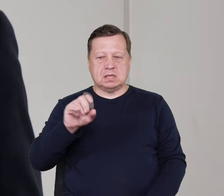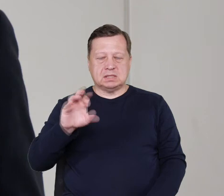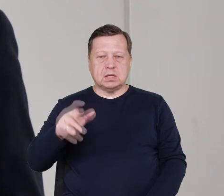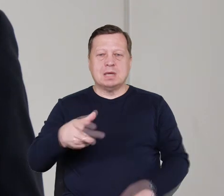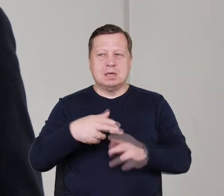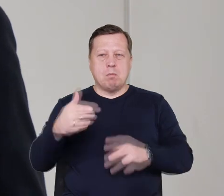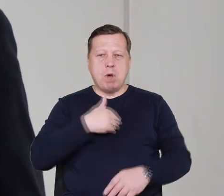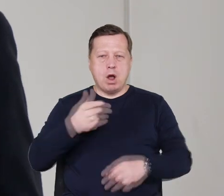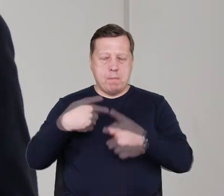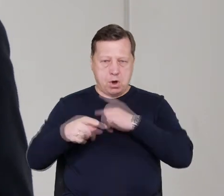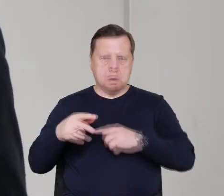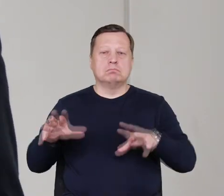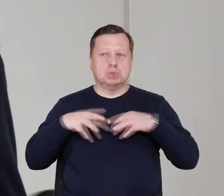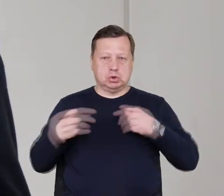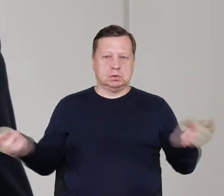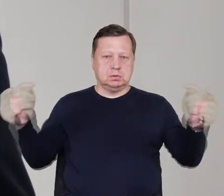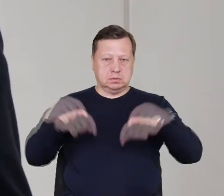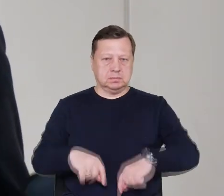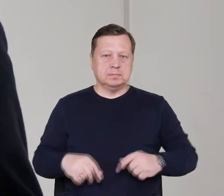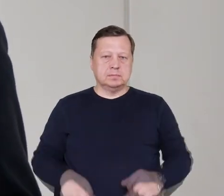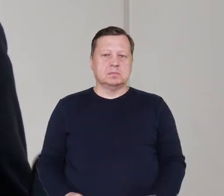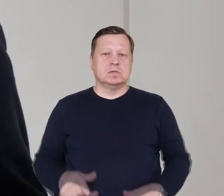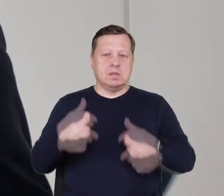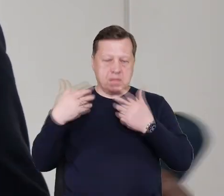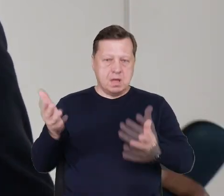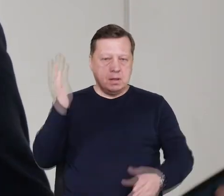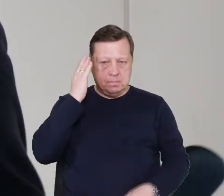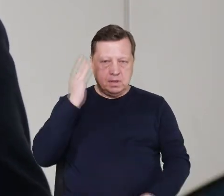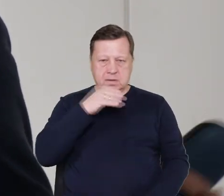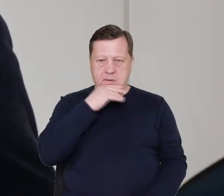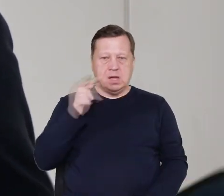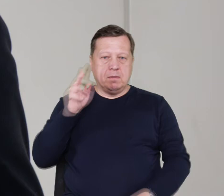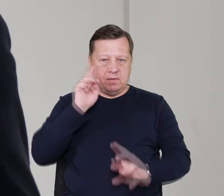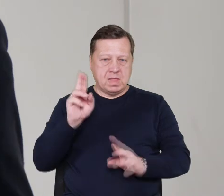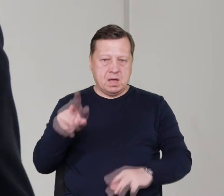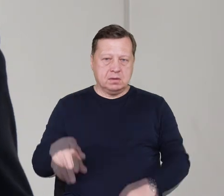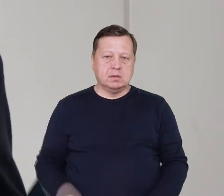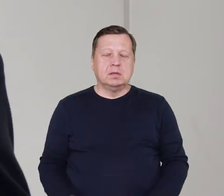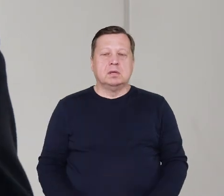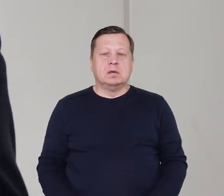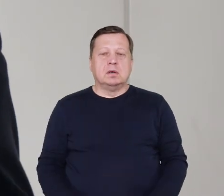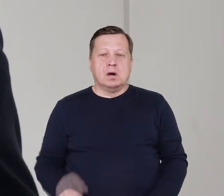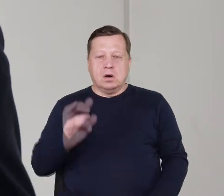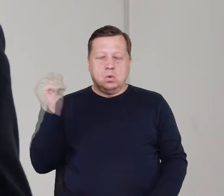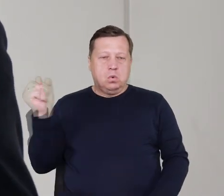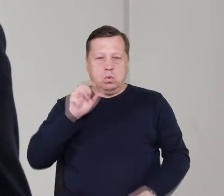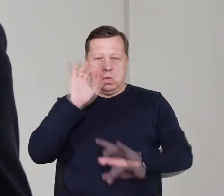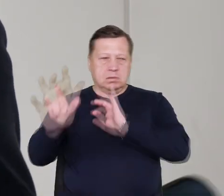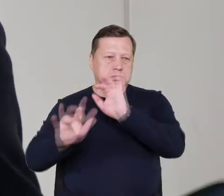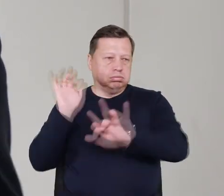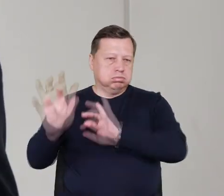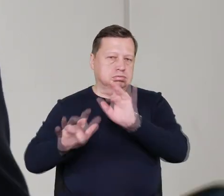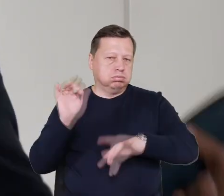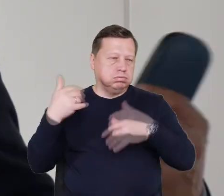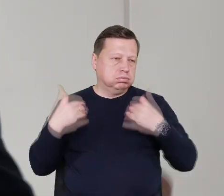Kazachstanu I naprawdę w momencie kiedy się daje mieszkanie znaczy Wynajmę mieszkanie w nikim nie daje to hate jest straszliwy